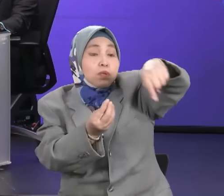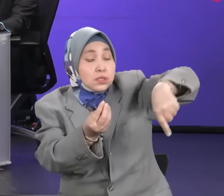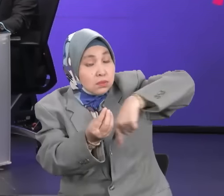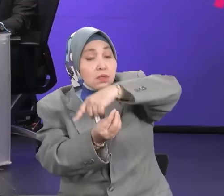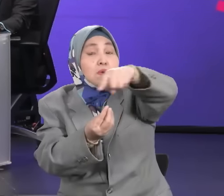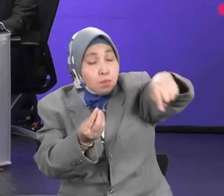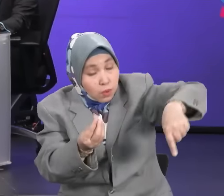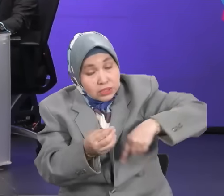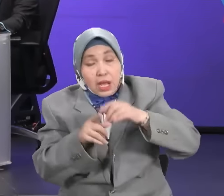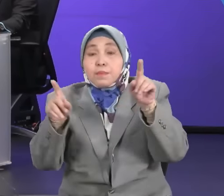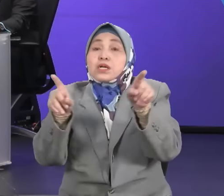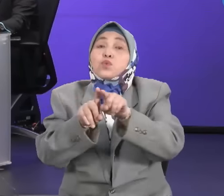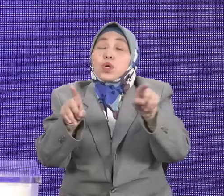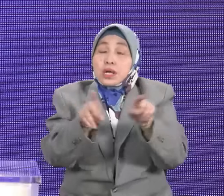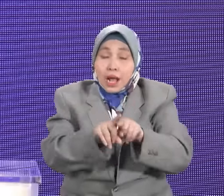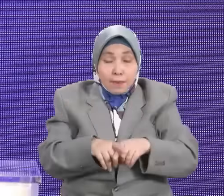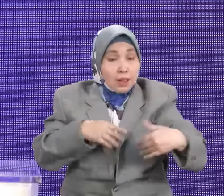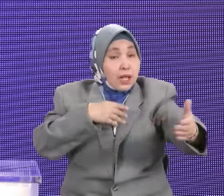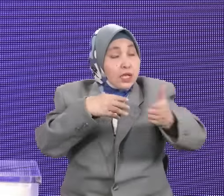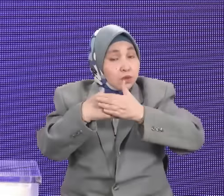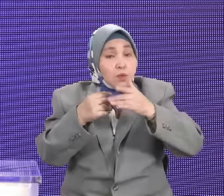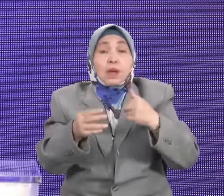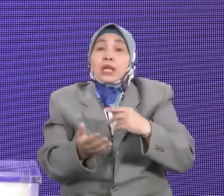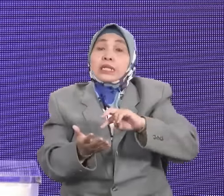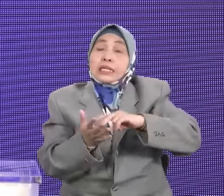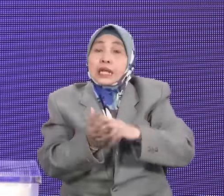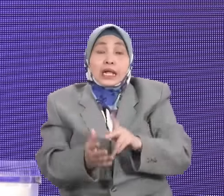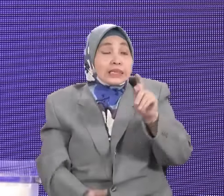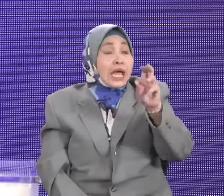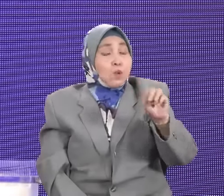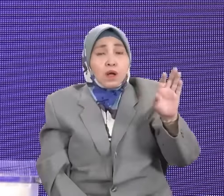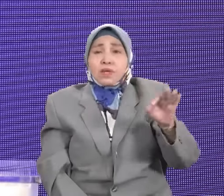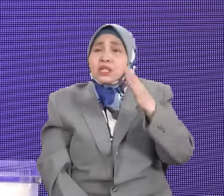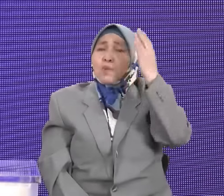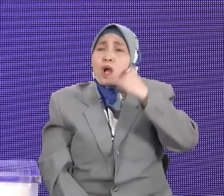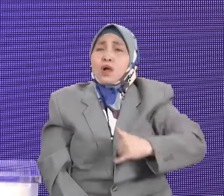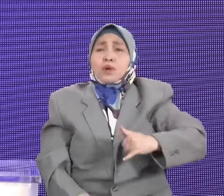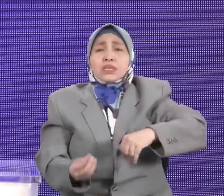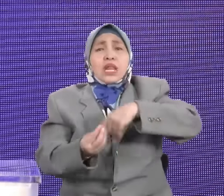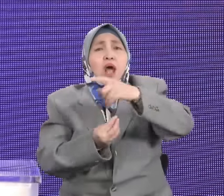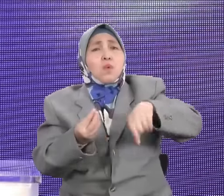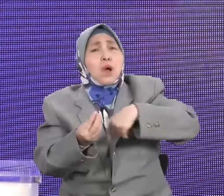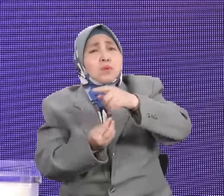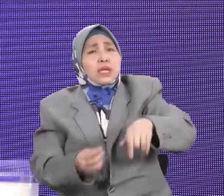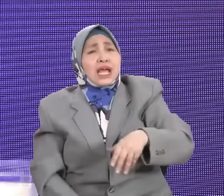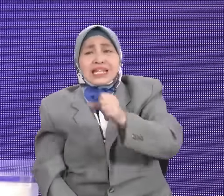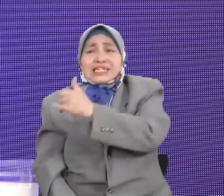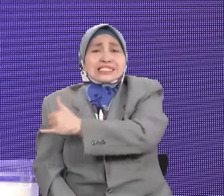tawaf juga bisa kembali yang asal itu nama masuk thawaf ini mengapung dekat dekat